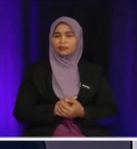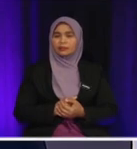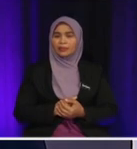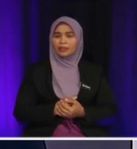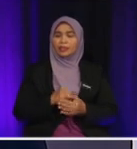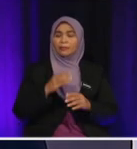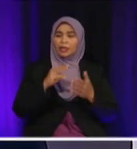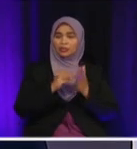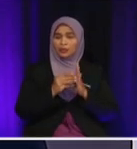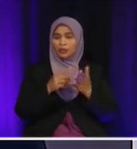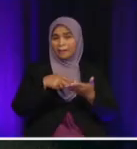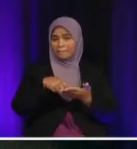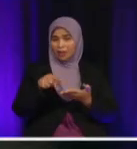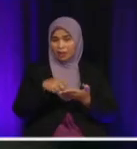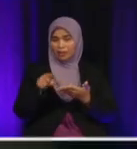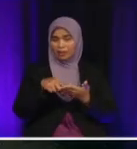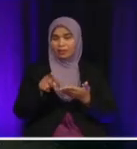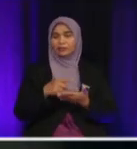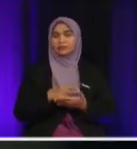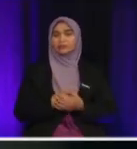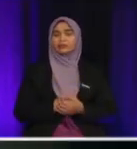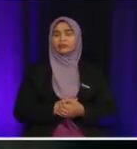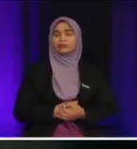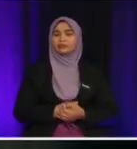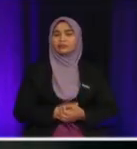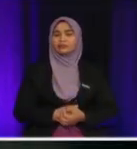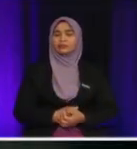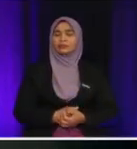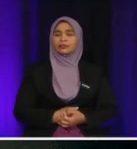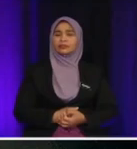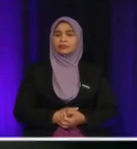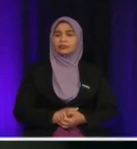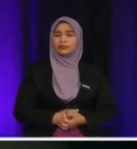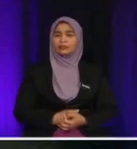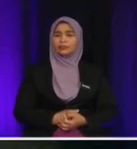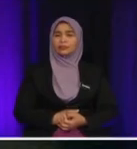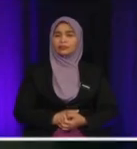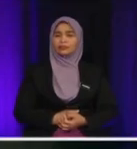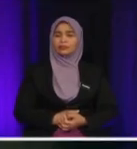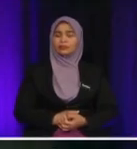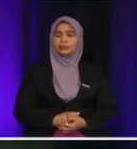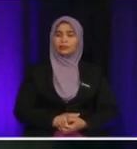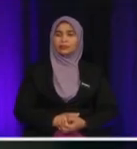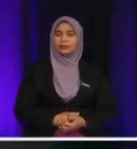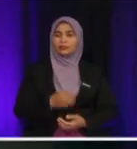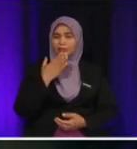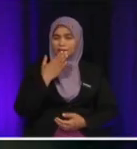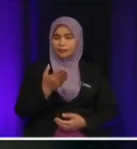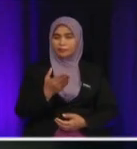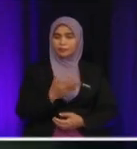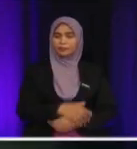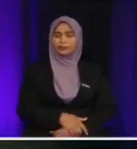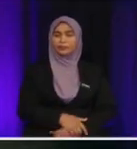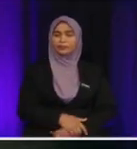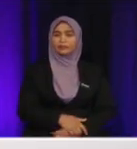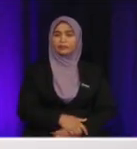jelas murid-murid? Jelas? Aiman jelas tak ni? Jelas Ustaz. Alhamdulillah dia. Ya, terima kasih Hakim ya mengangkat dia. Terima kasih